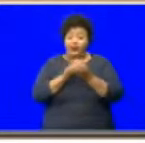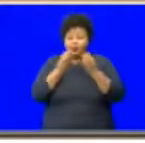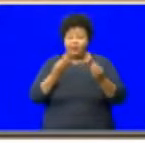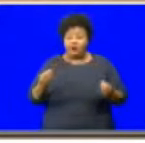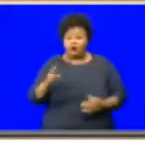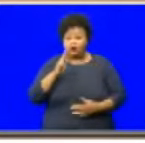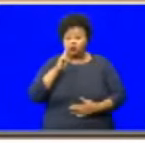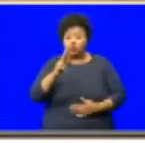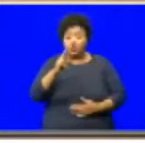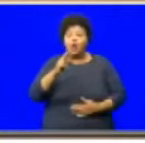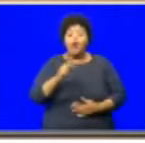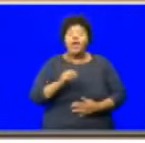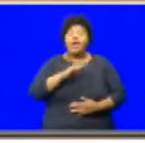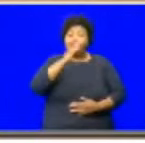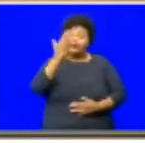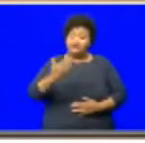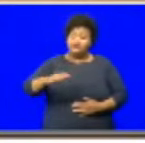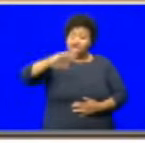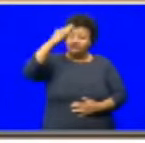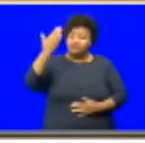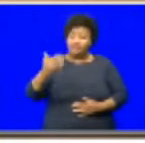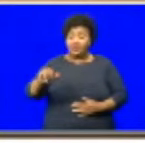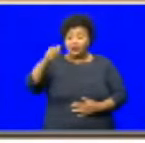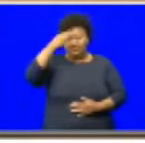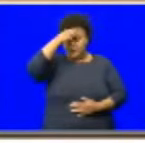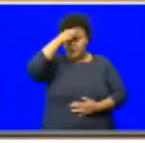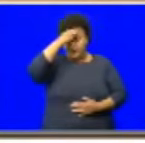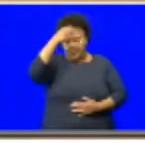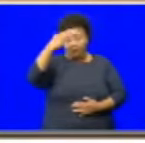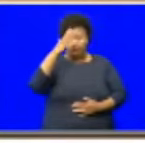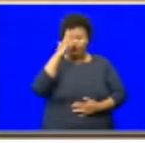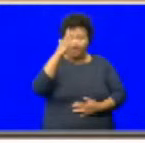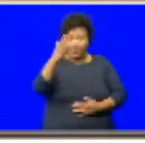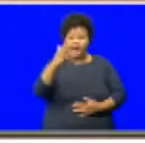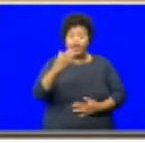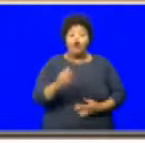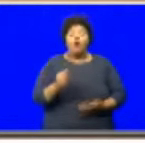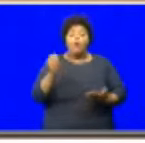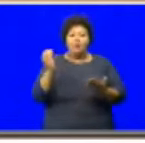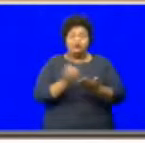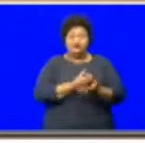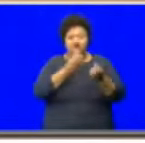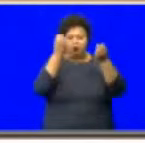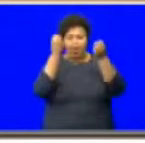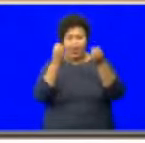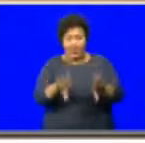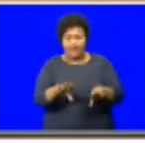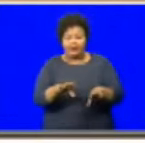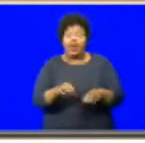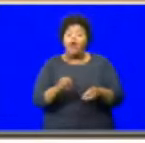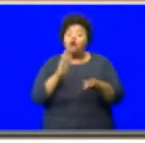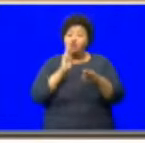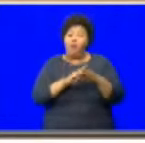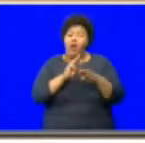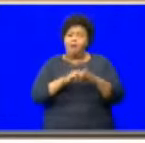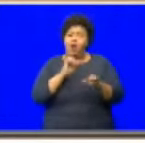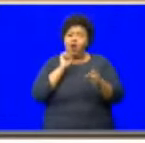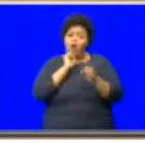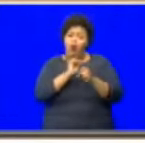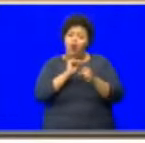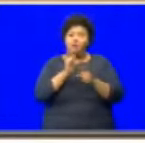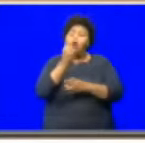etinsabeni taseBulembu. Make ke yamshaya kabuhlungu yamkhungela esihlahleni yathatha abanifana lababili